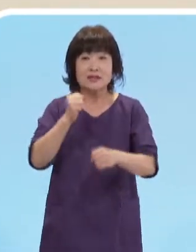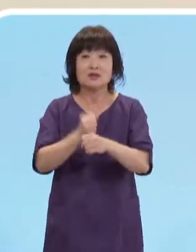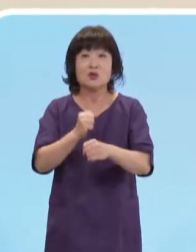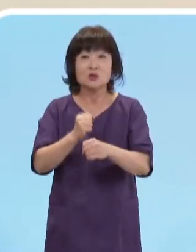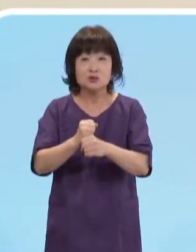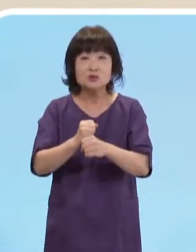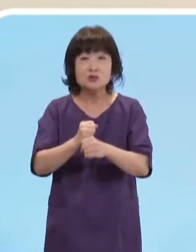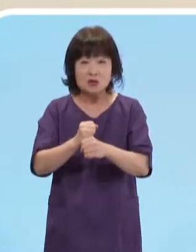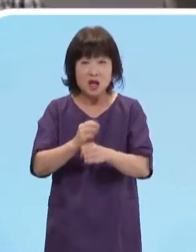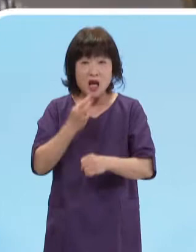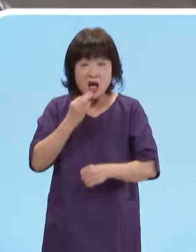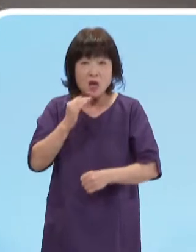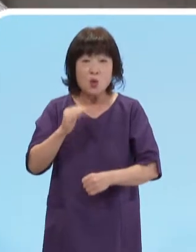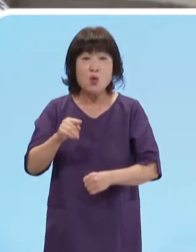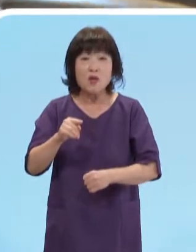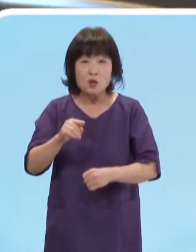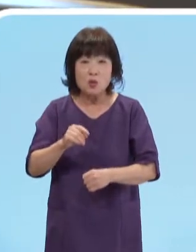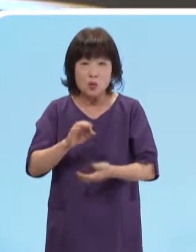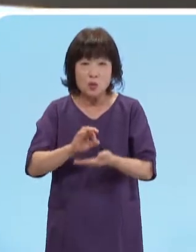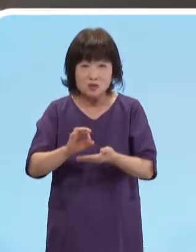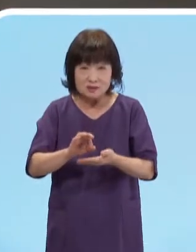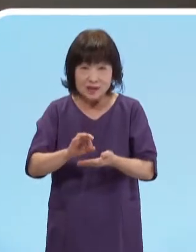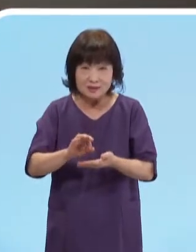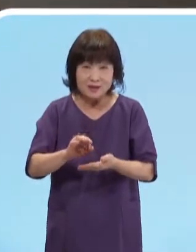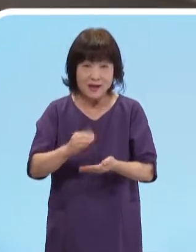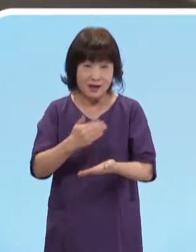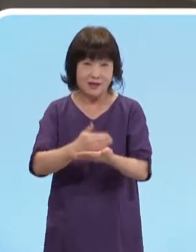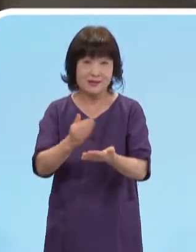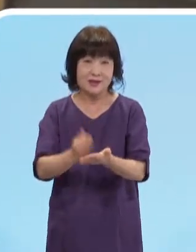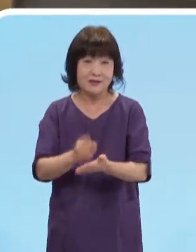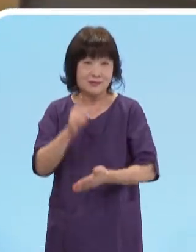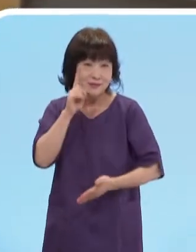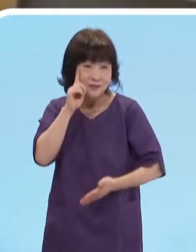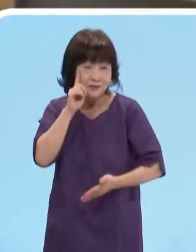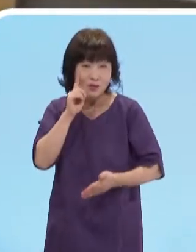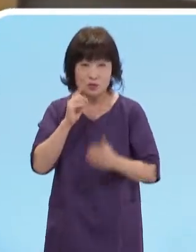を使ったケーキの試食会です。